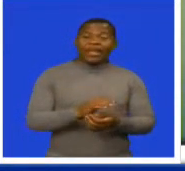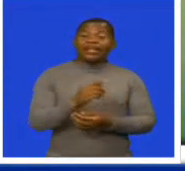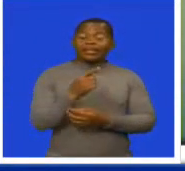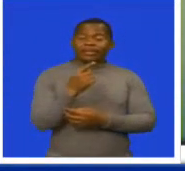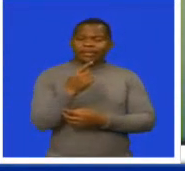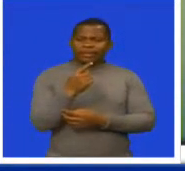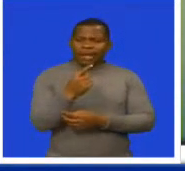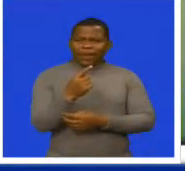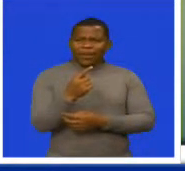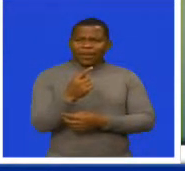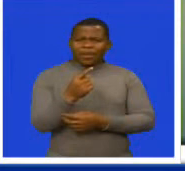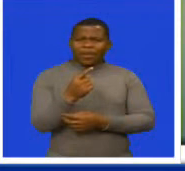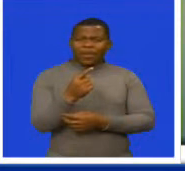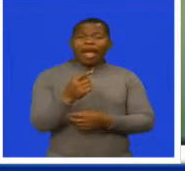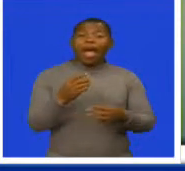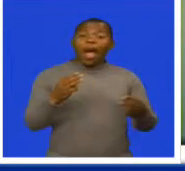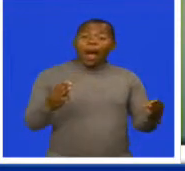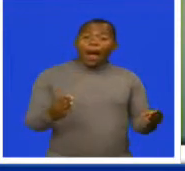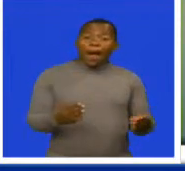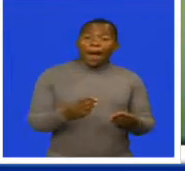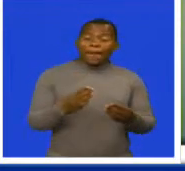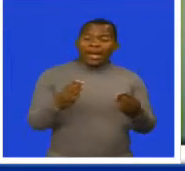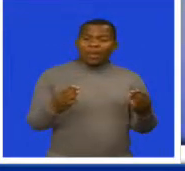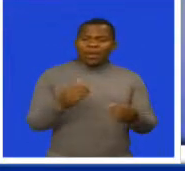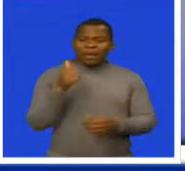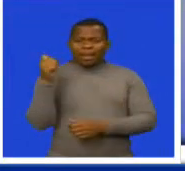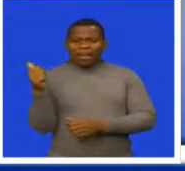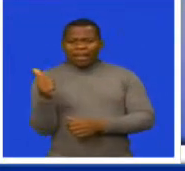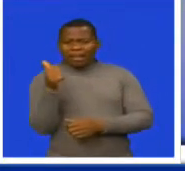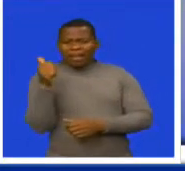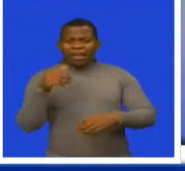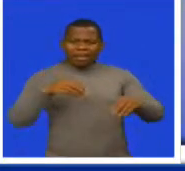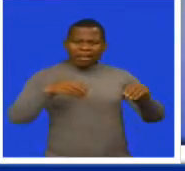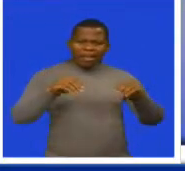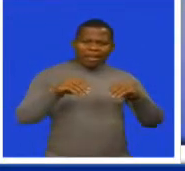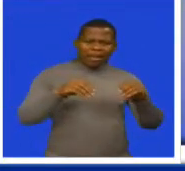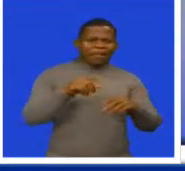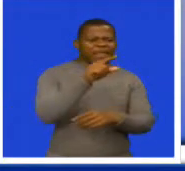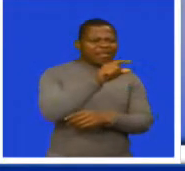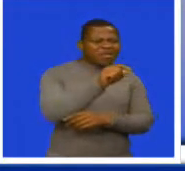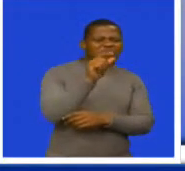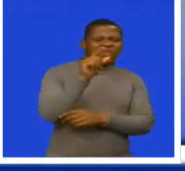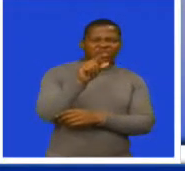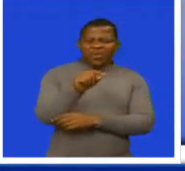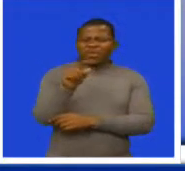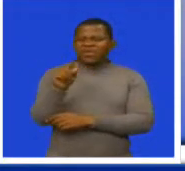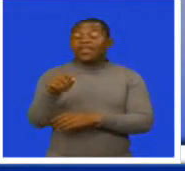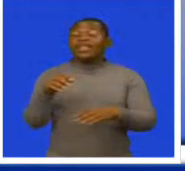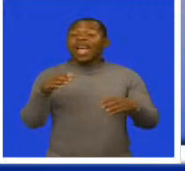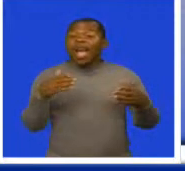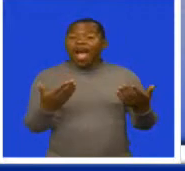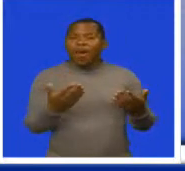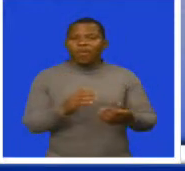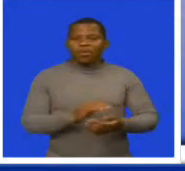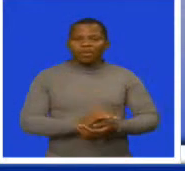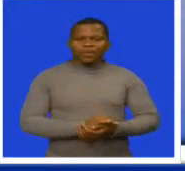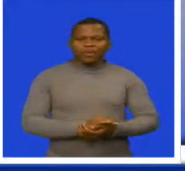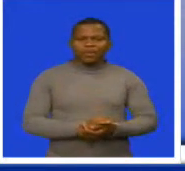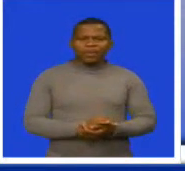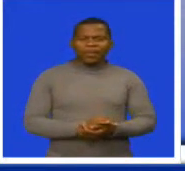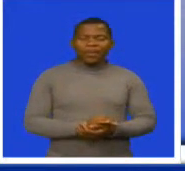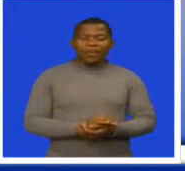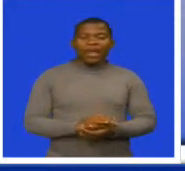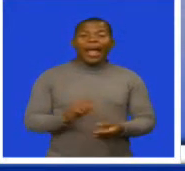asatobuka ukuthi balandzeli batobakhetha kanjani labo labatovumeleka ukuthi bayobukela le mdlalo. Emidlalweni yamadathu umdlali wase-Northern